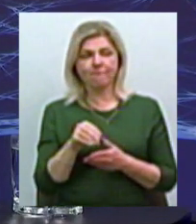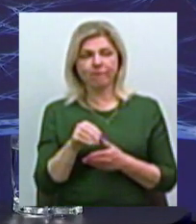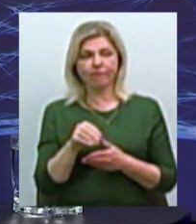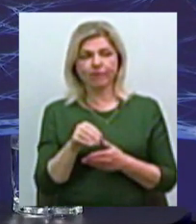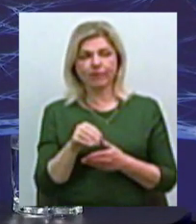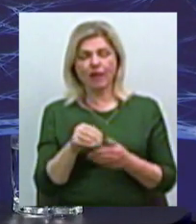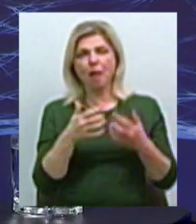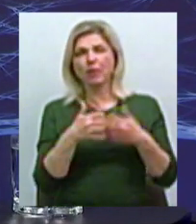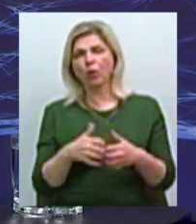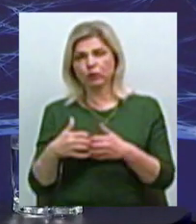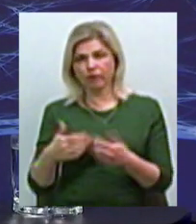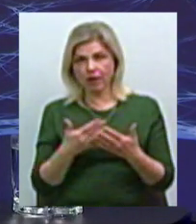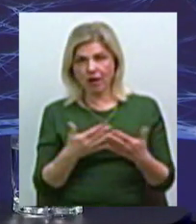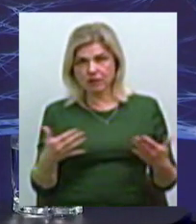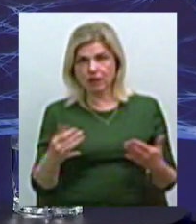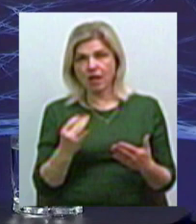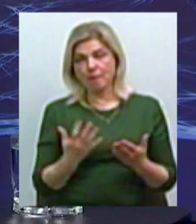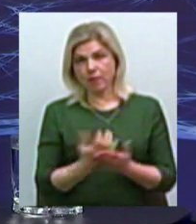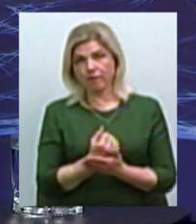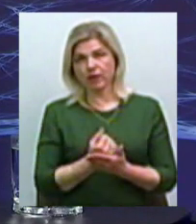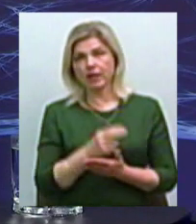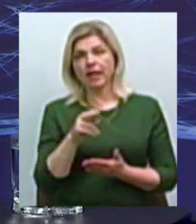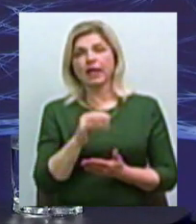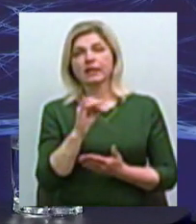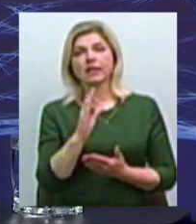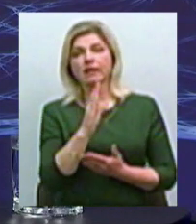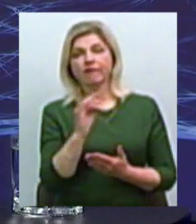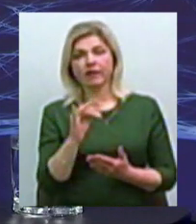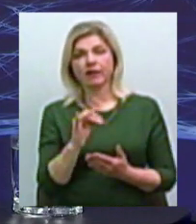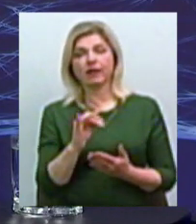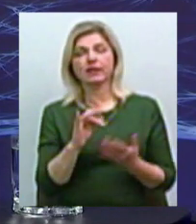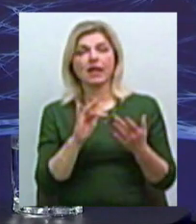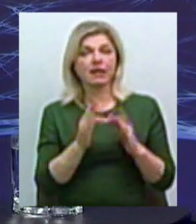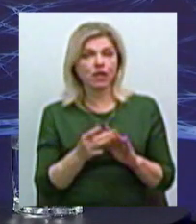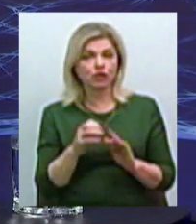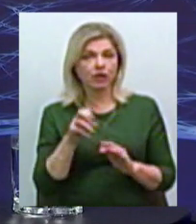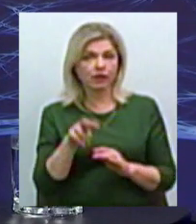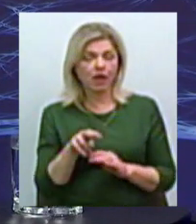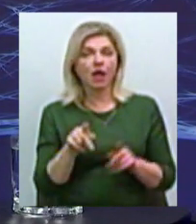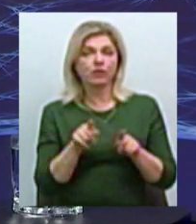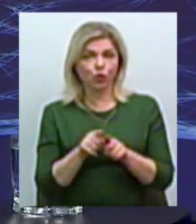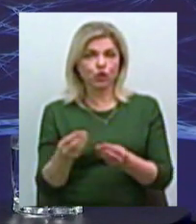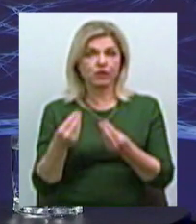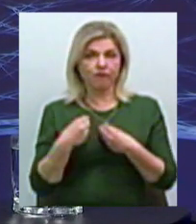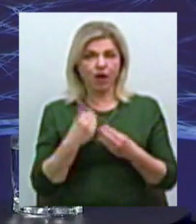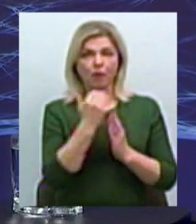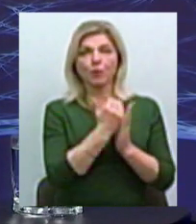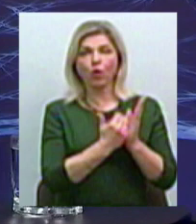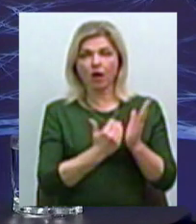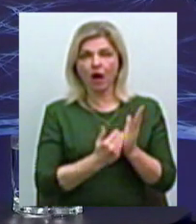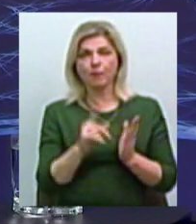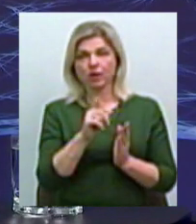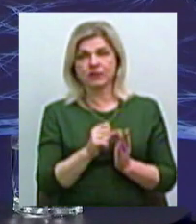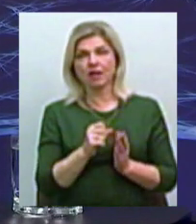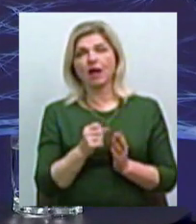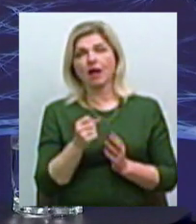медіа-центра. І виходить DV International, які давали нам теж освітню програму і фестиваль. Це за рахунок